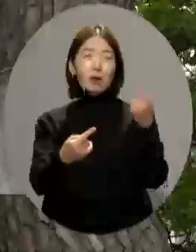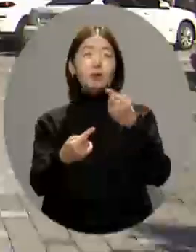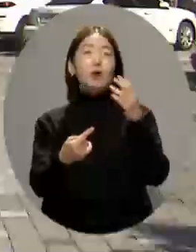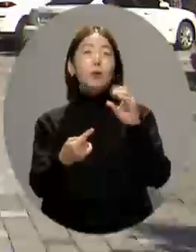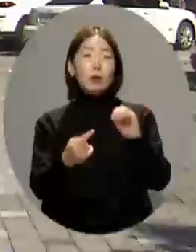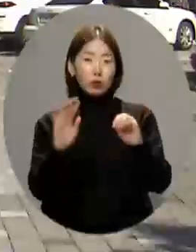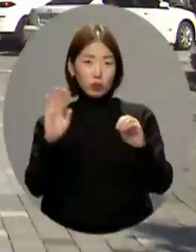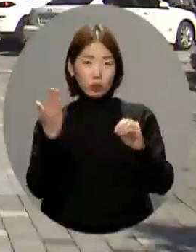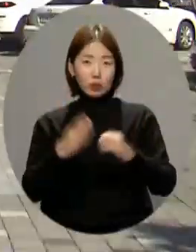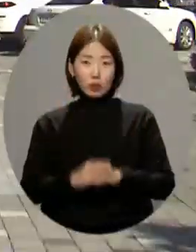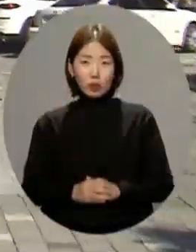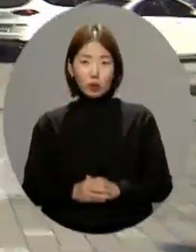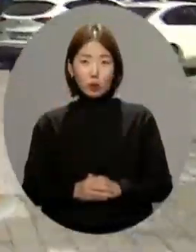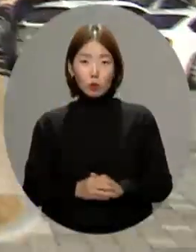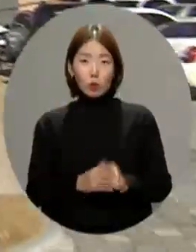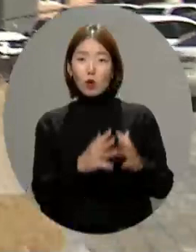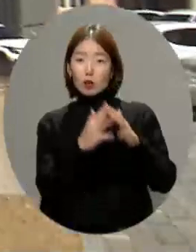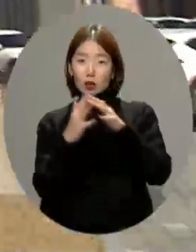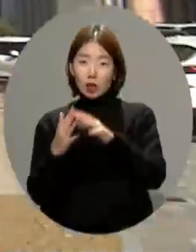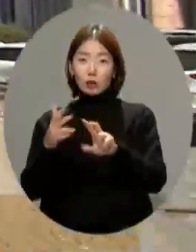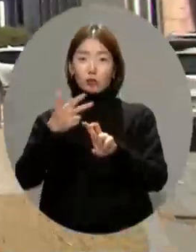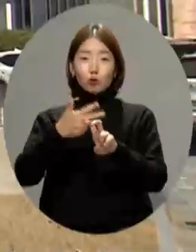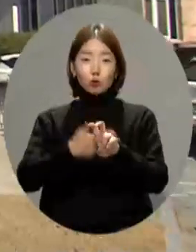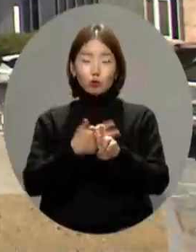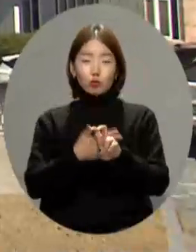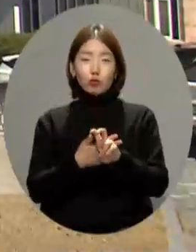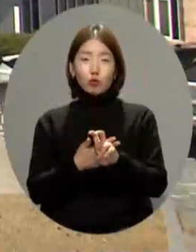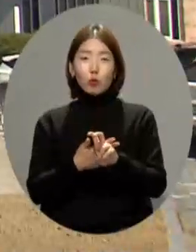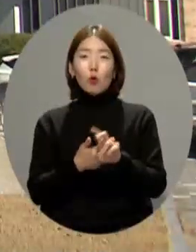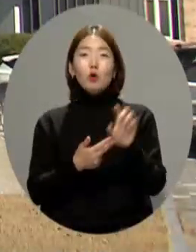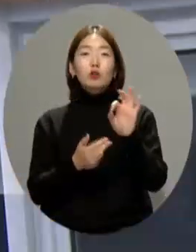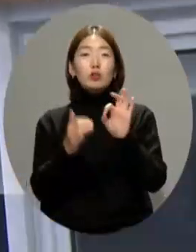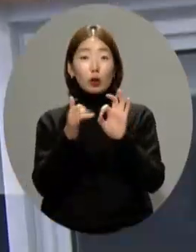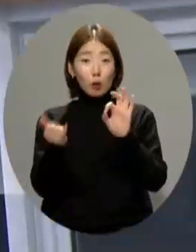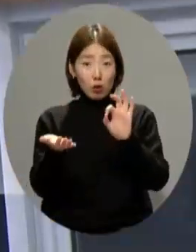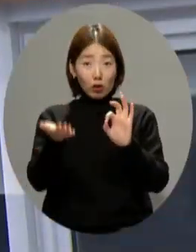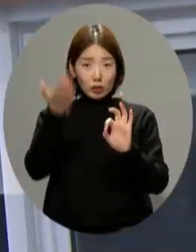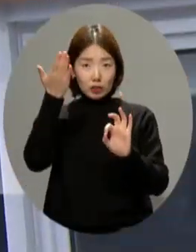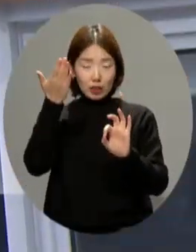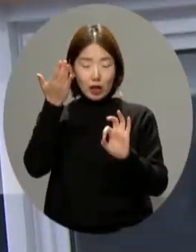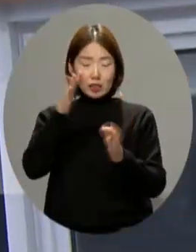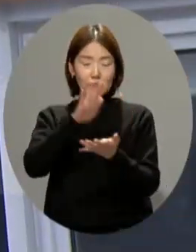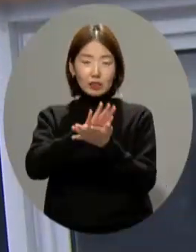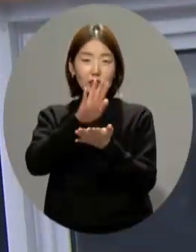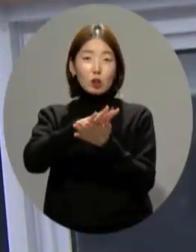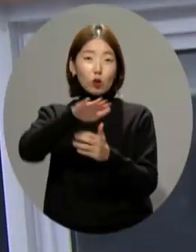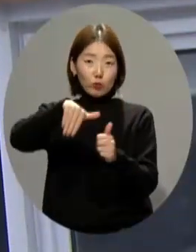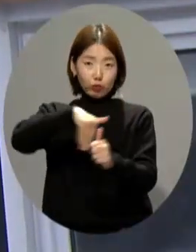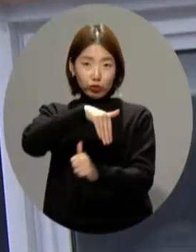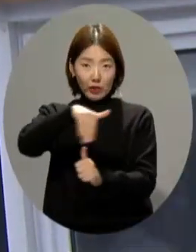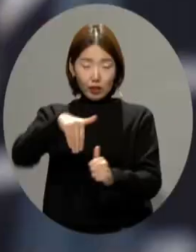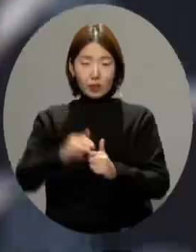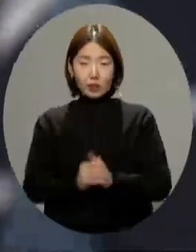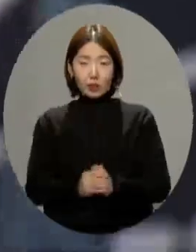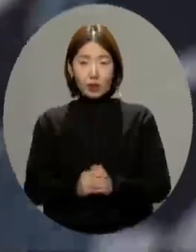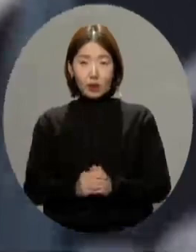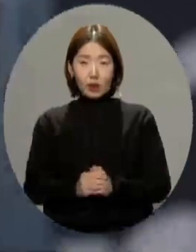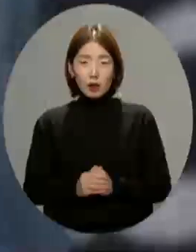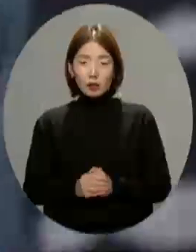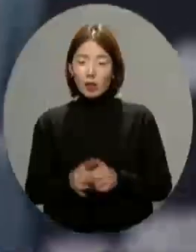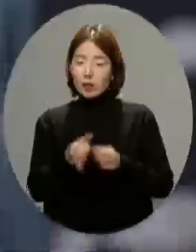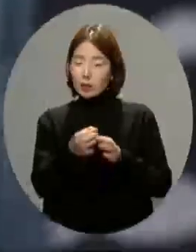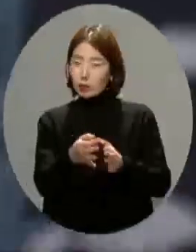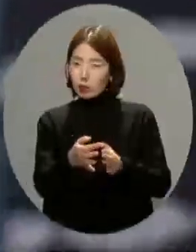원을 넘어섰고 장수와 무주도 기부자가 두 자릿수를 기록하며 한껏 고무됐습니다. 반면 아직